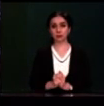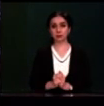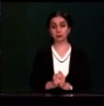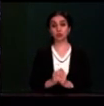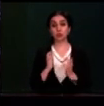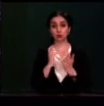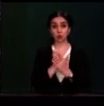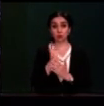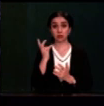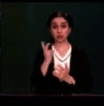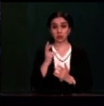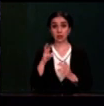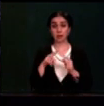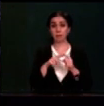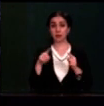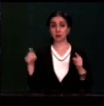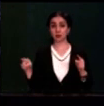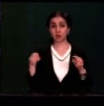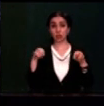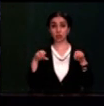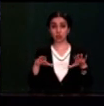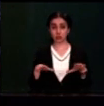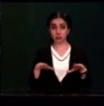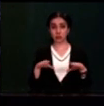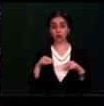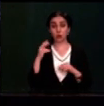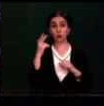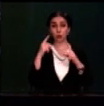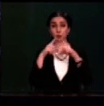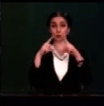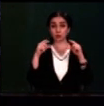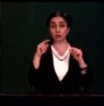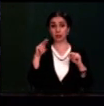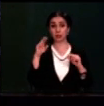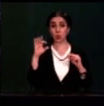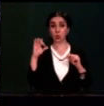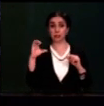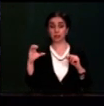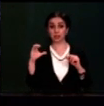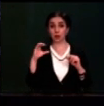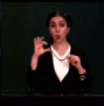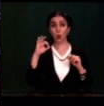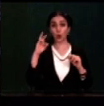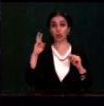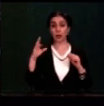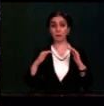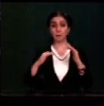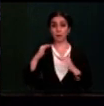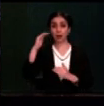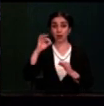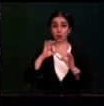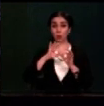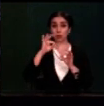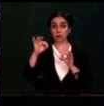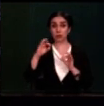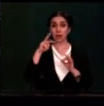Topish kerak, demak, masofalarni. Yechish. Uchburchak DOC-ga OK balandlik o'tkazib,